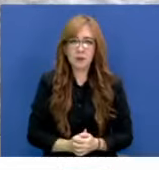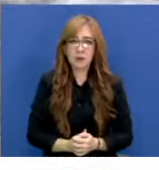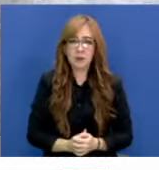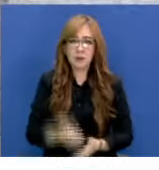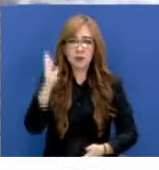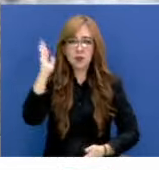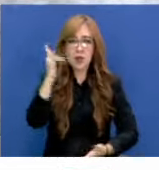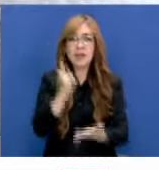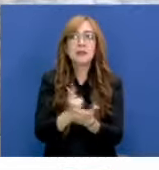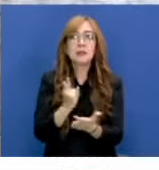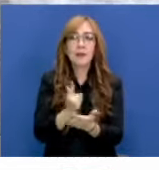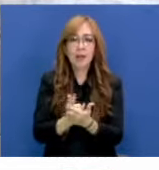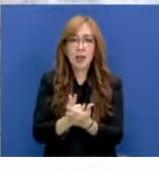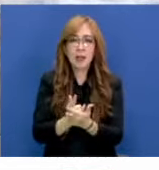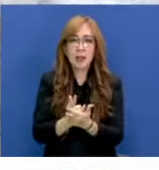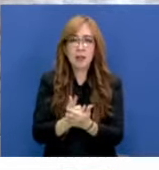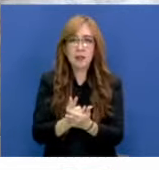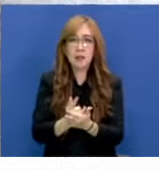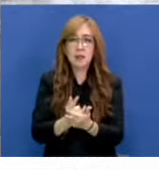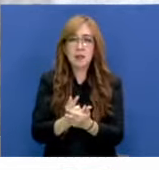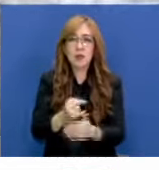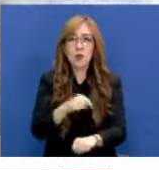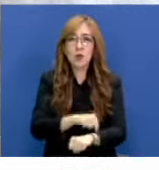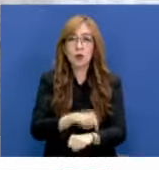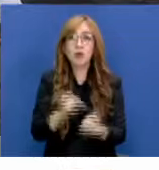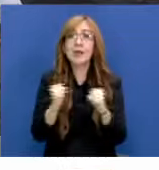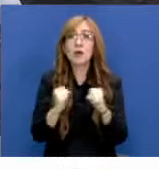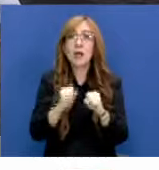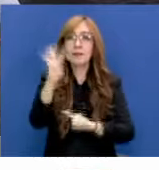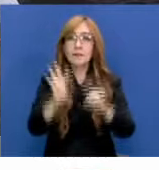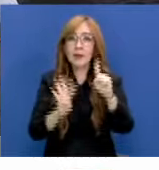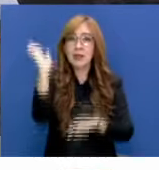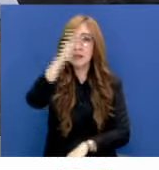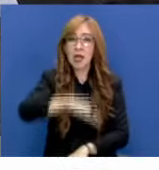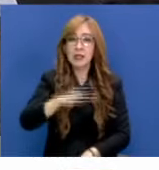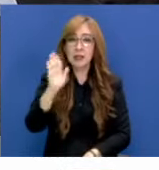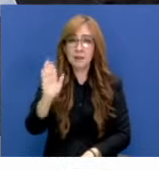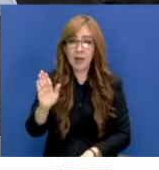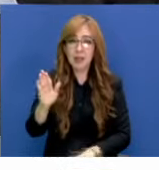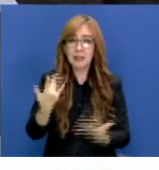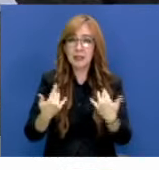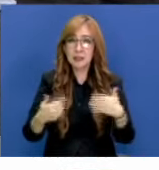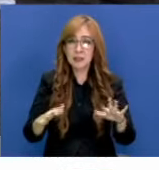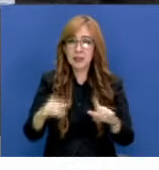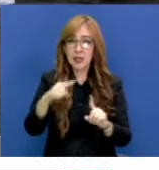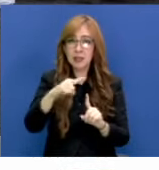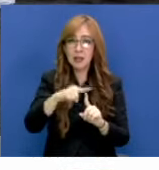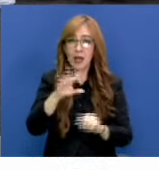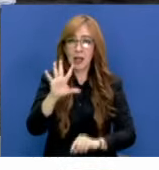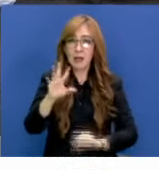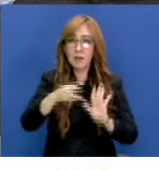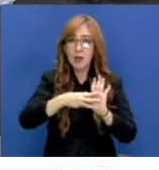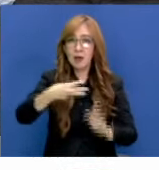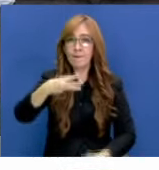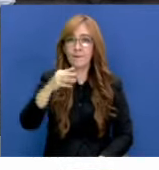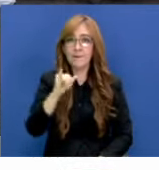di Pemkab Lumajang hingga 14 hari ke depan, yang artinya akan berakhir pada tanggal 2 Mei